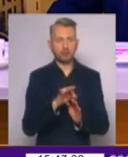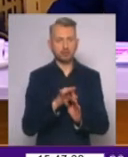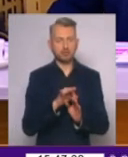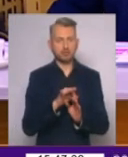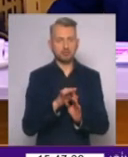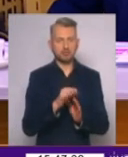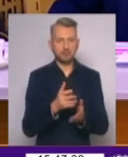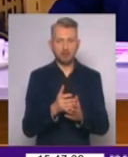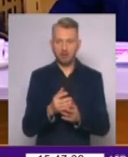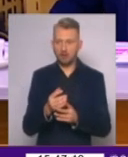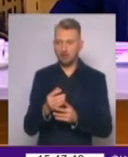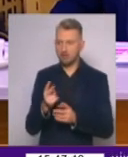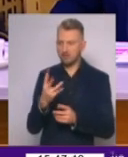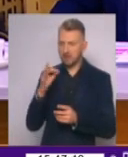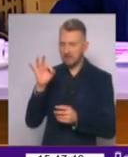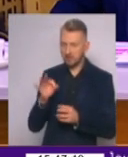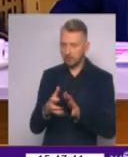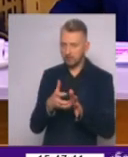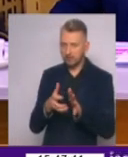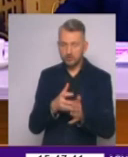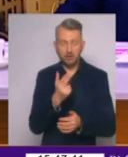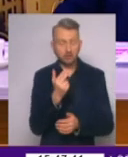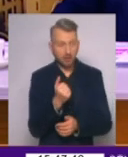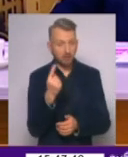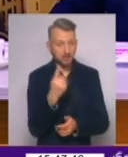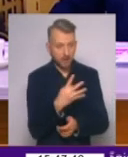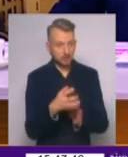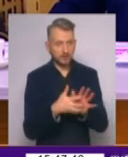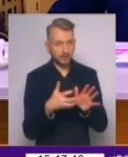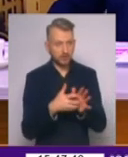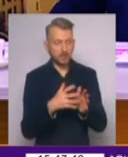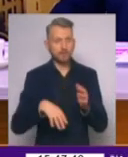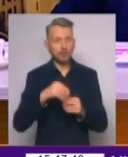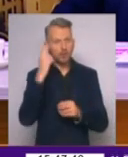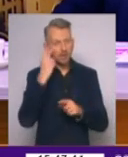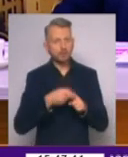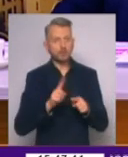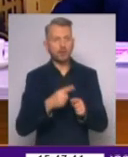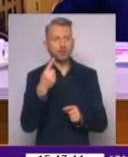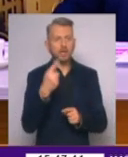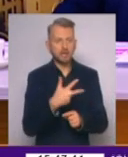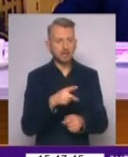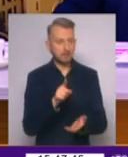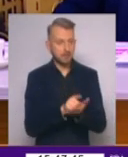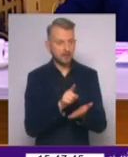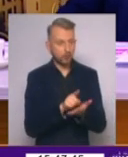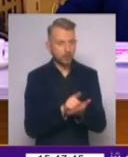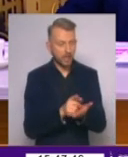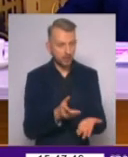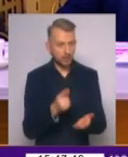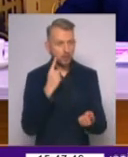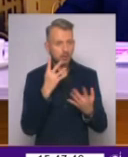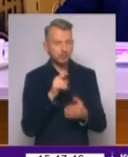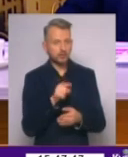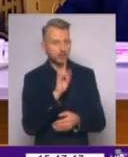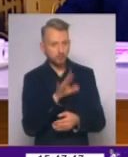заповненою. Чверті не вистачає. Мало того, зі всього Києва це 1/3 пенсіонери. Уявіть, що їх не